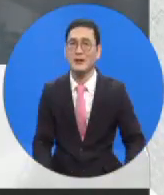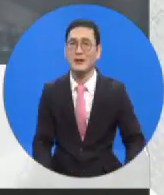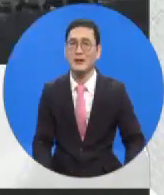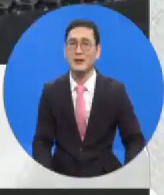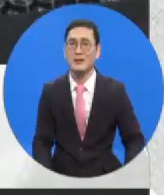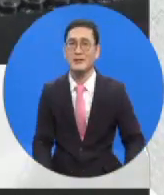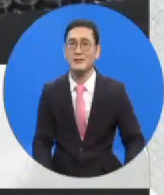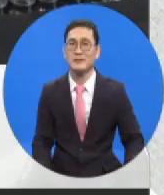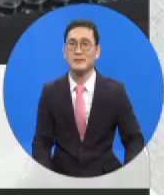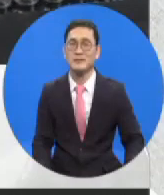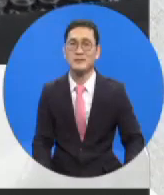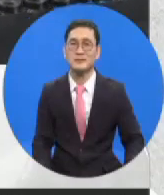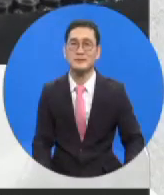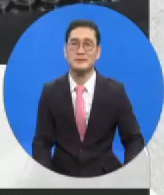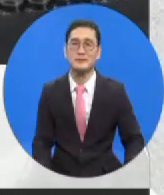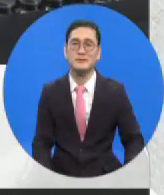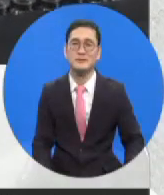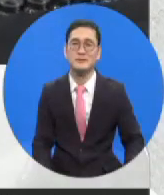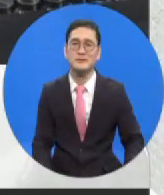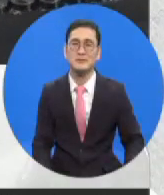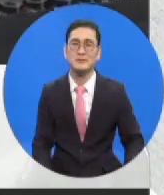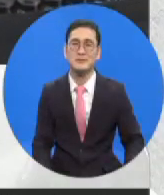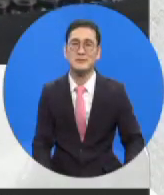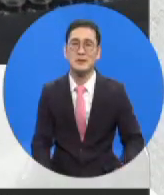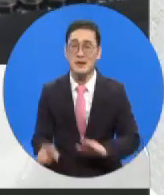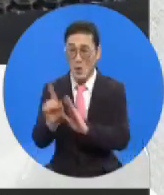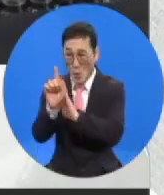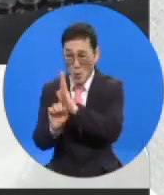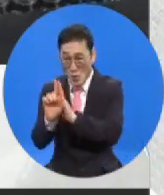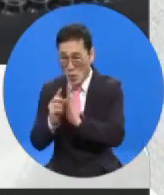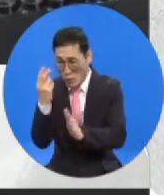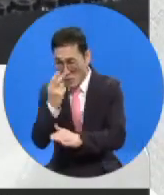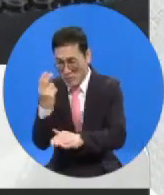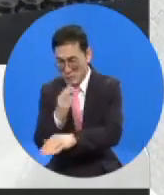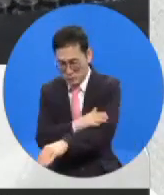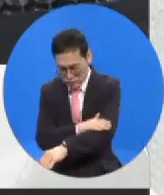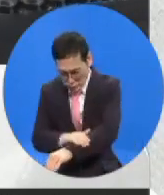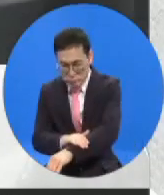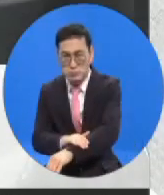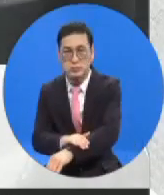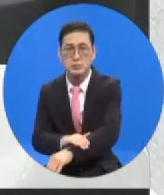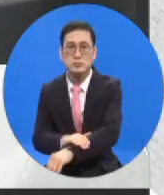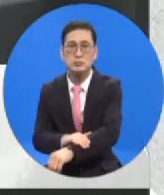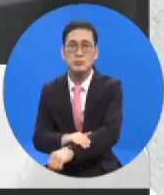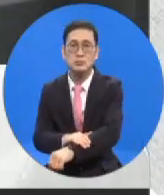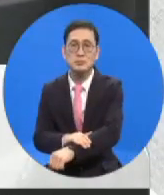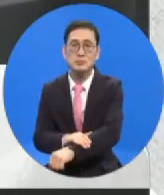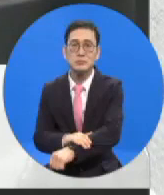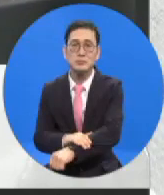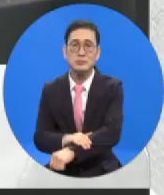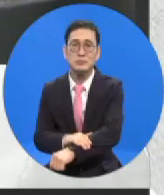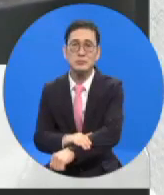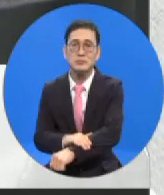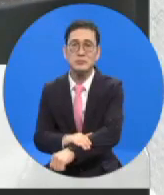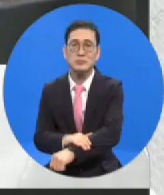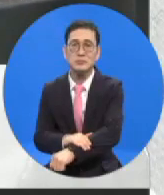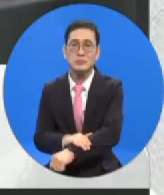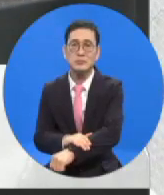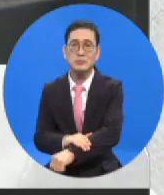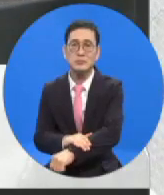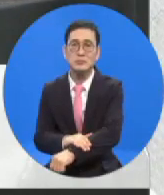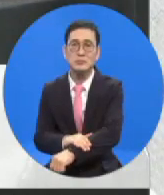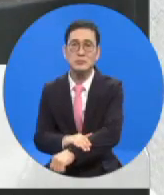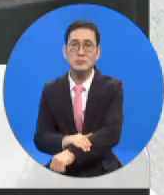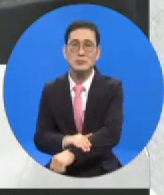된다 하더라도 이 그 유통망, 폴체인의 그 유통망 냉장고 이런 것들을 일반 의원들까지